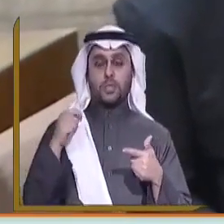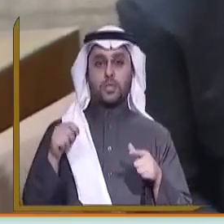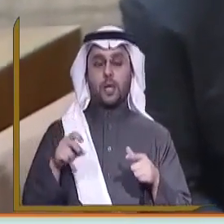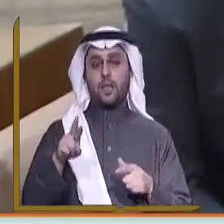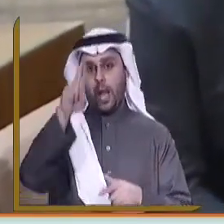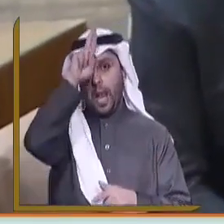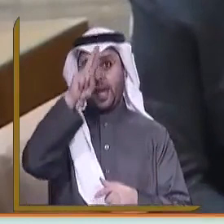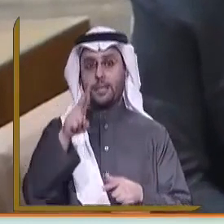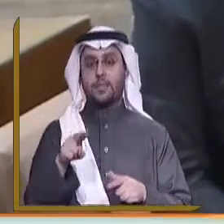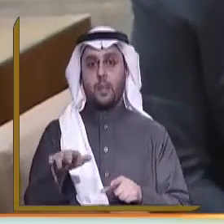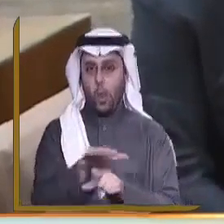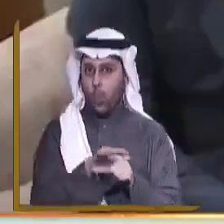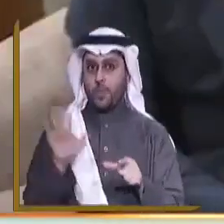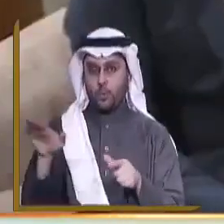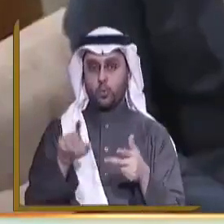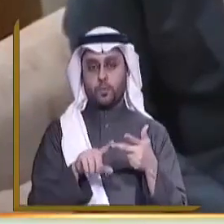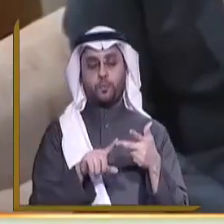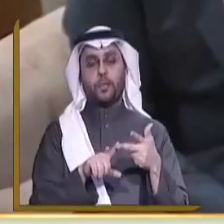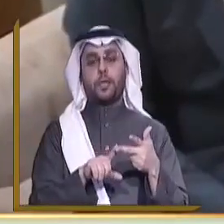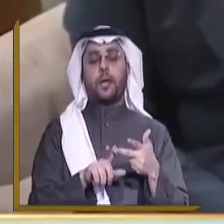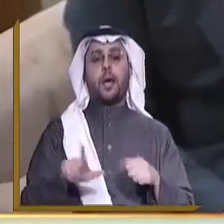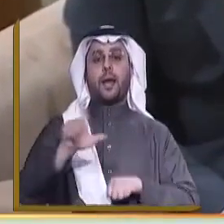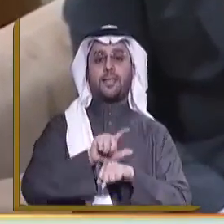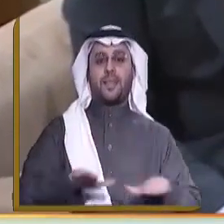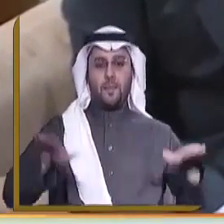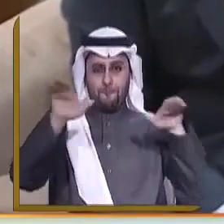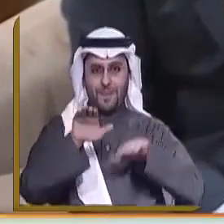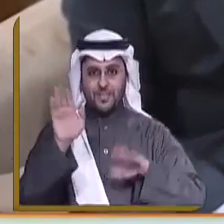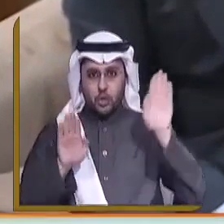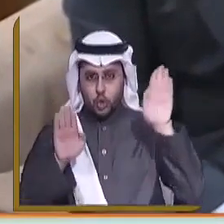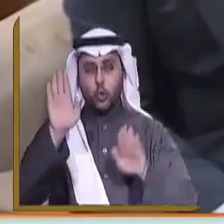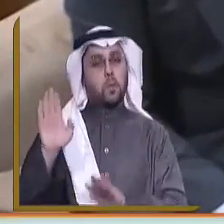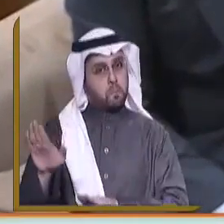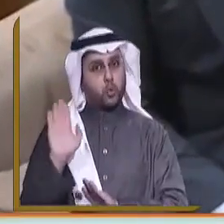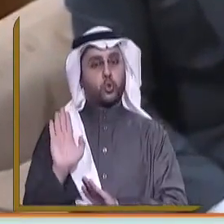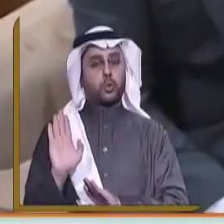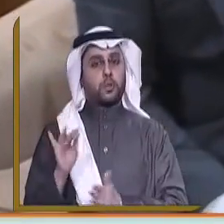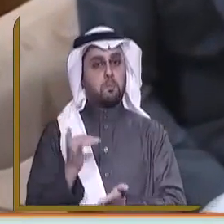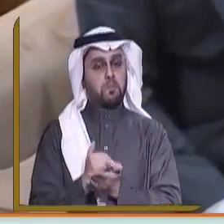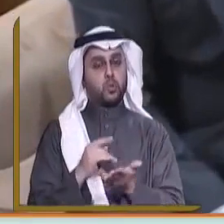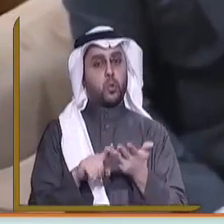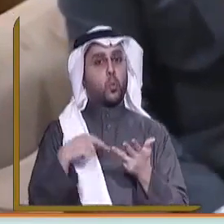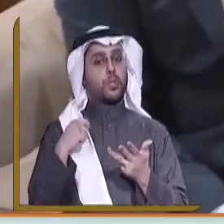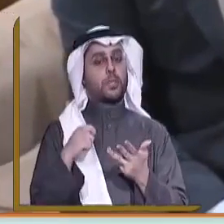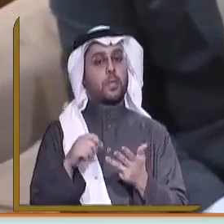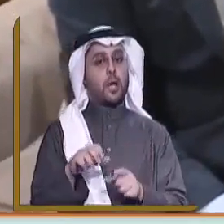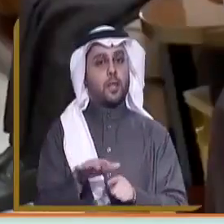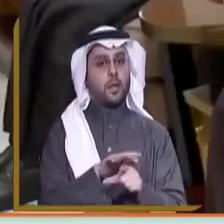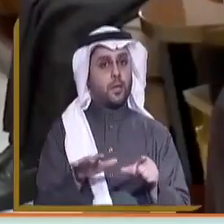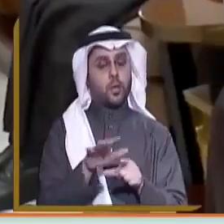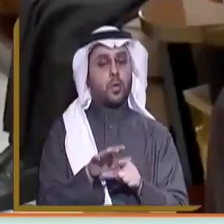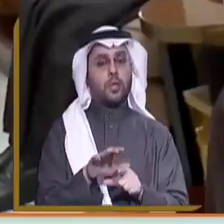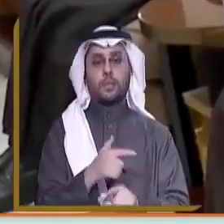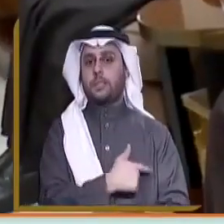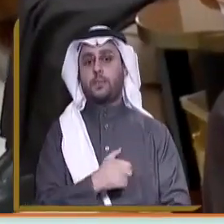الوطني ومعالي رئيس مجلس الشورى الشيخ الدكتور عبد الله ال الشيخ ومعالي وزير الدوله عضو مجلس الوزراء